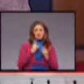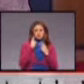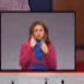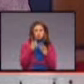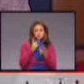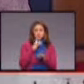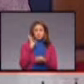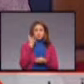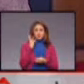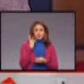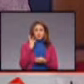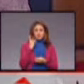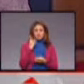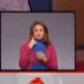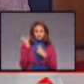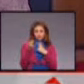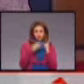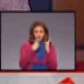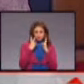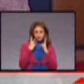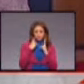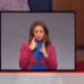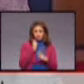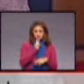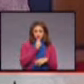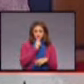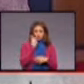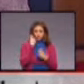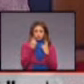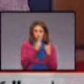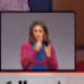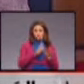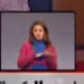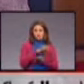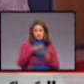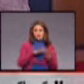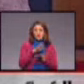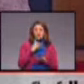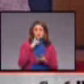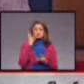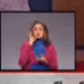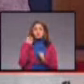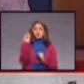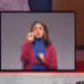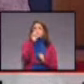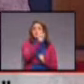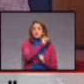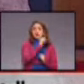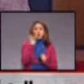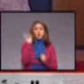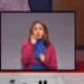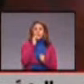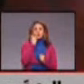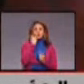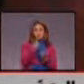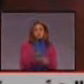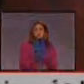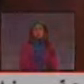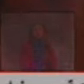نشوف الشباب هيقولوا ايه في هذا التقرير عن مشاكل شباب الخريجين ومعاناتهم في مشاريعهم